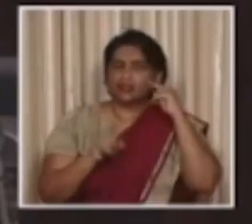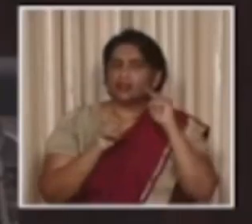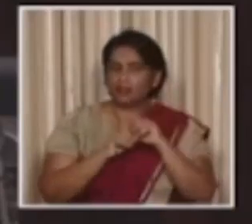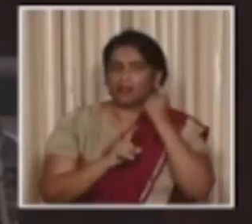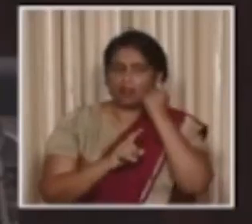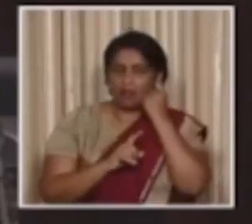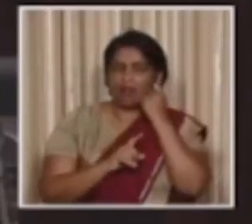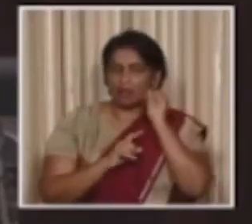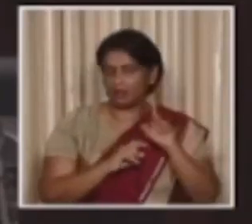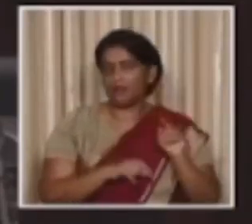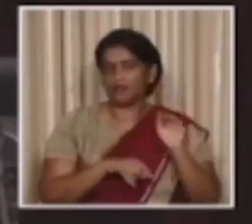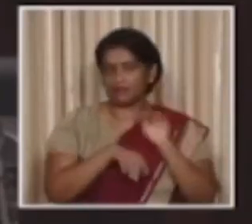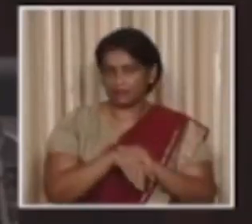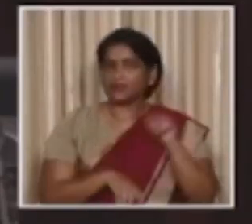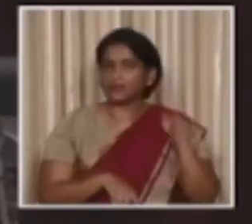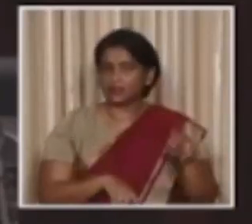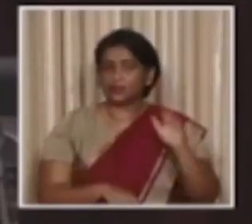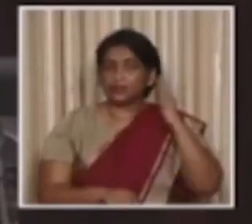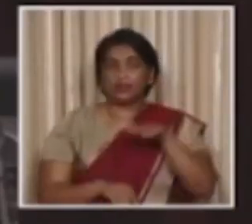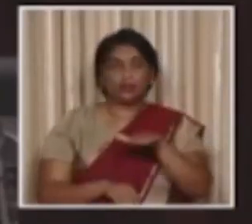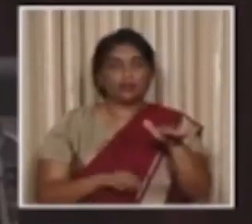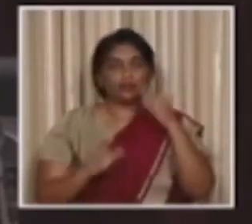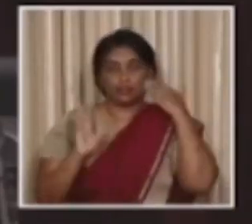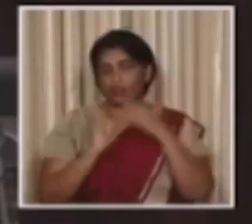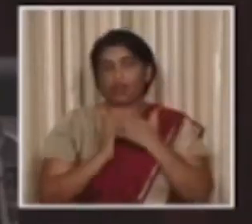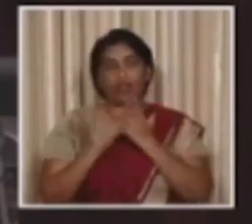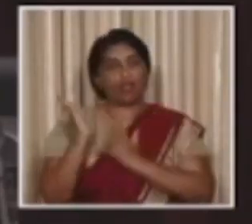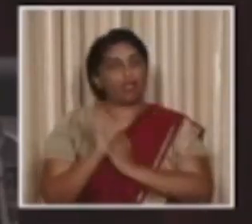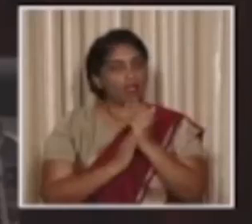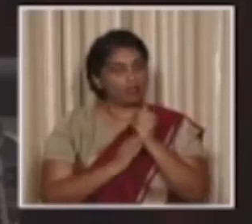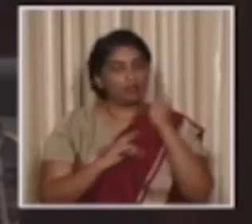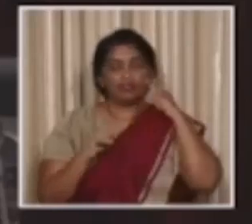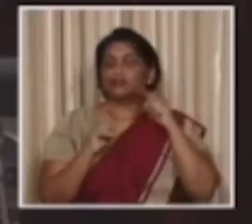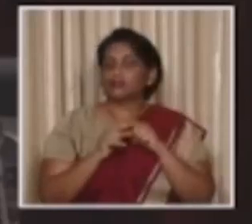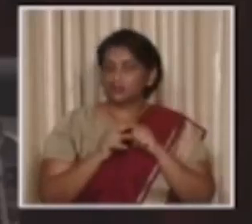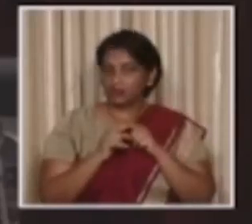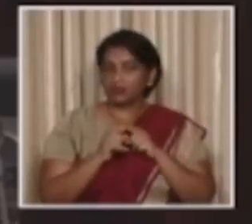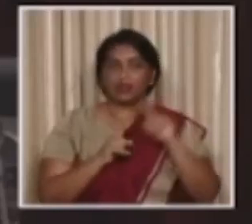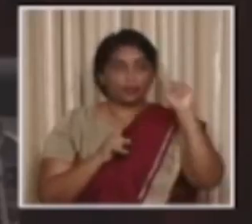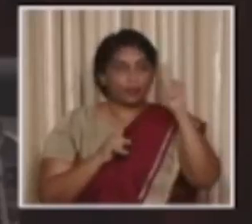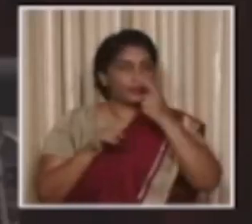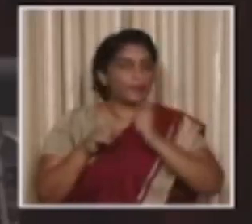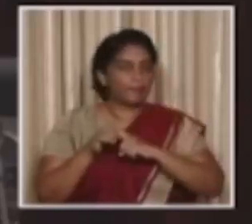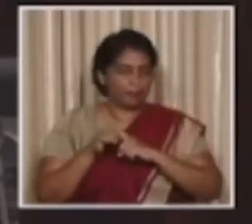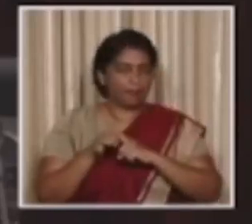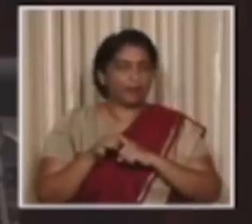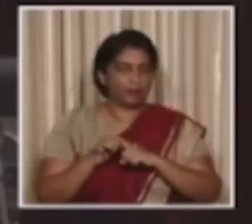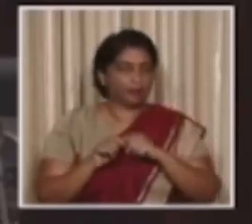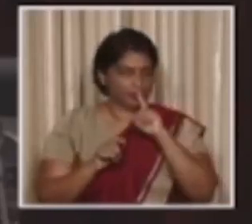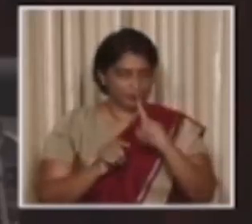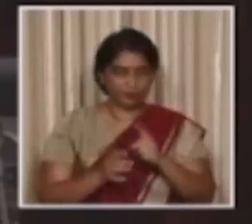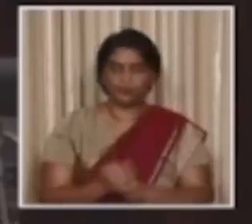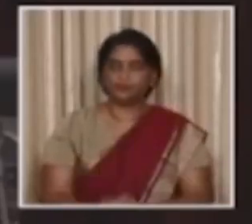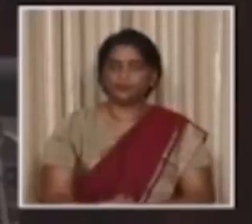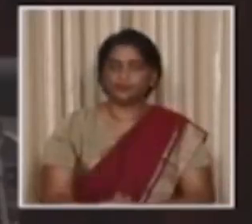කීපයක් මතුවලා තියෙනවා. විශේෂයෙන් මේ ඉඩම් අයිතිය පිළිබඳ බලපත්‍ර සම්බන්ධ කාරණාව පළවෙනි අතුරු ප්‍රශ්න විදිහට ඔබතුමාගෙන් මම අහනවා.